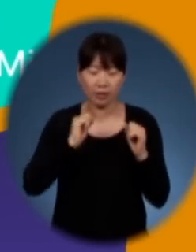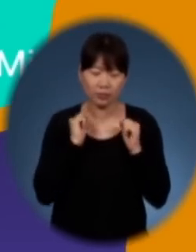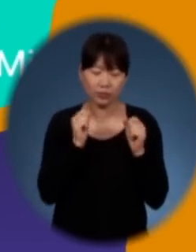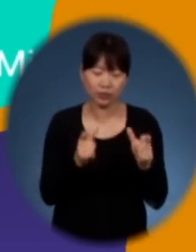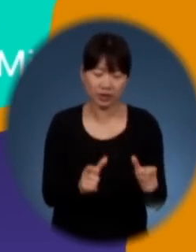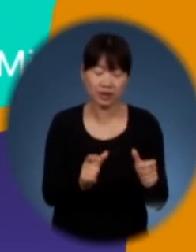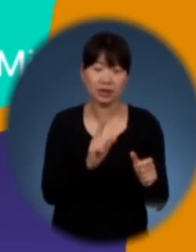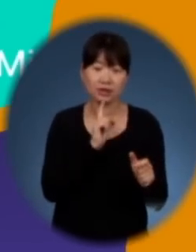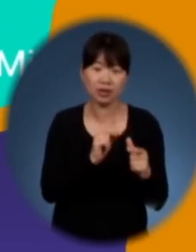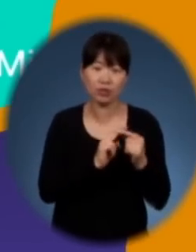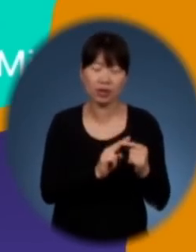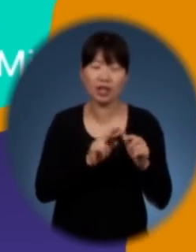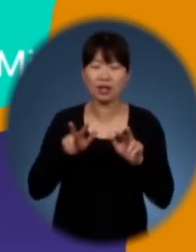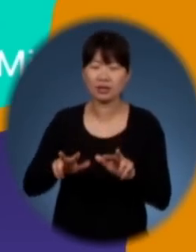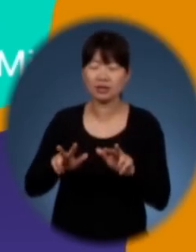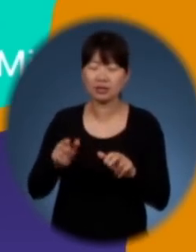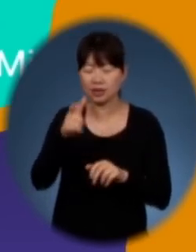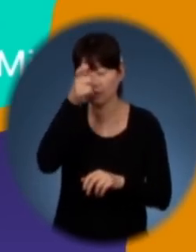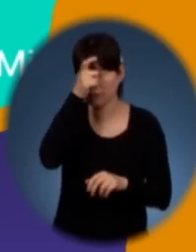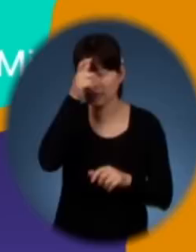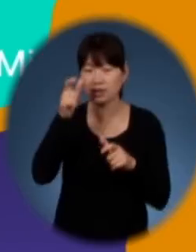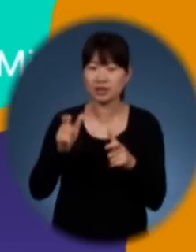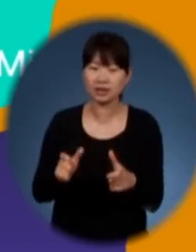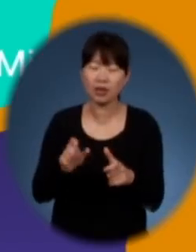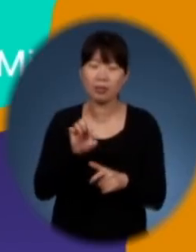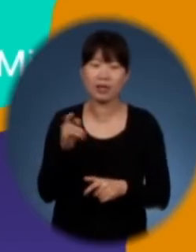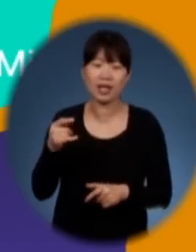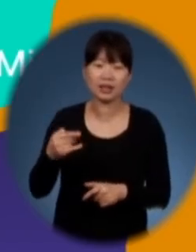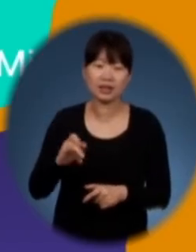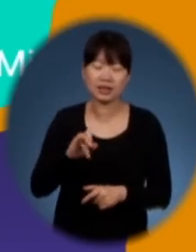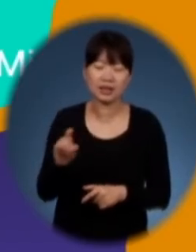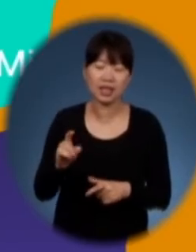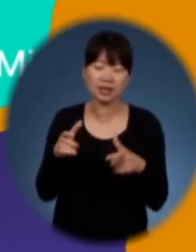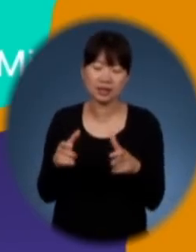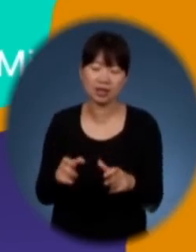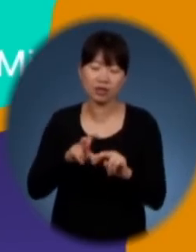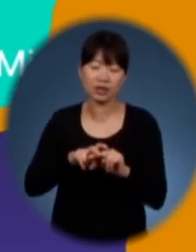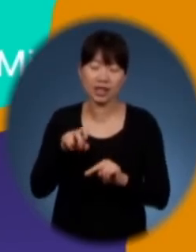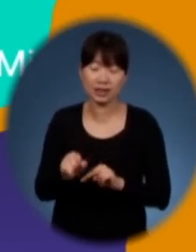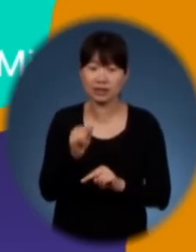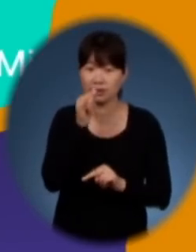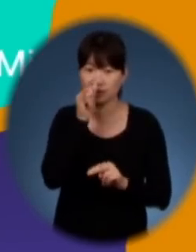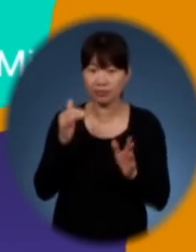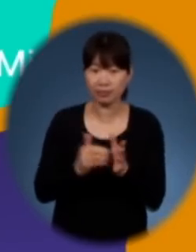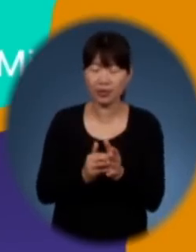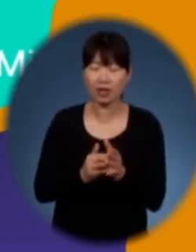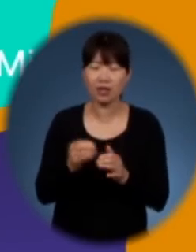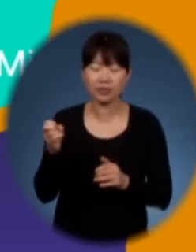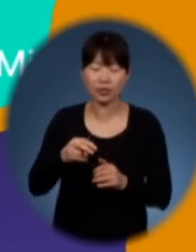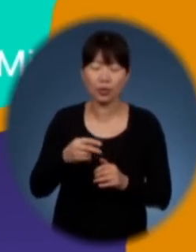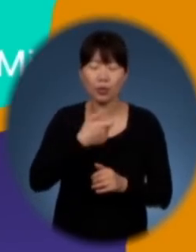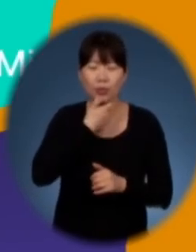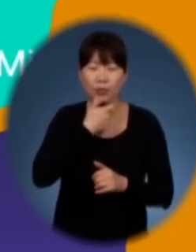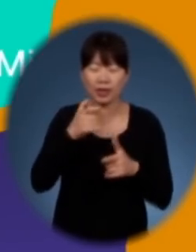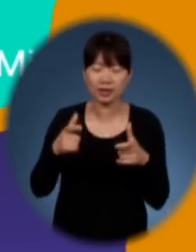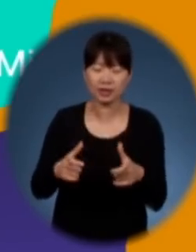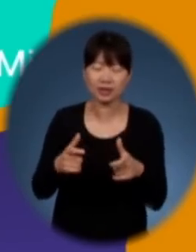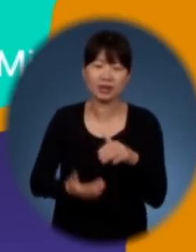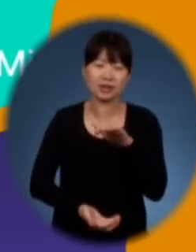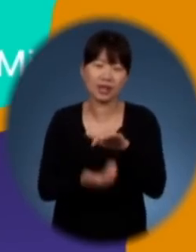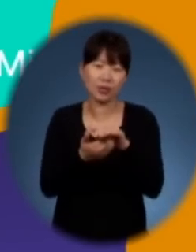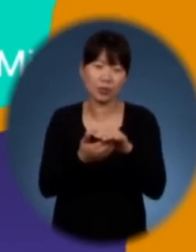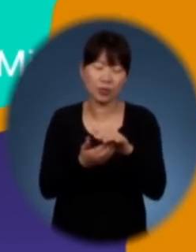지역과 지금의 터키 지역 페르시아 지역을 되었다는 것이죠 그리고이 로마제국이 최고의